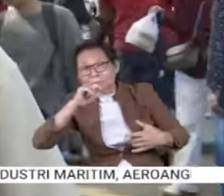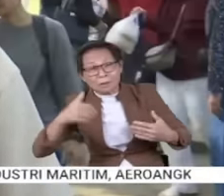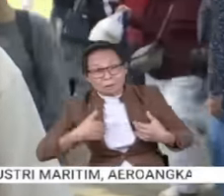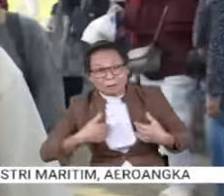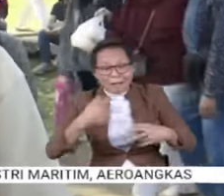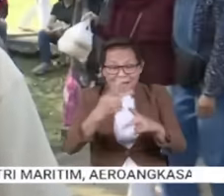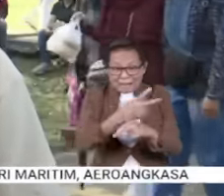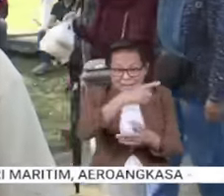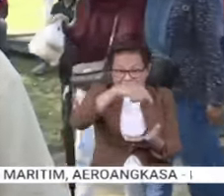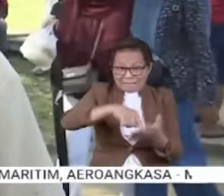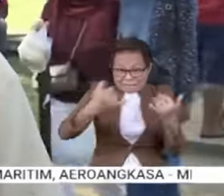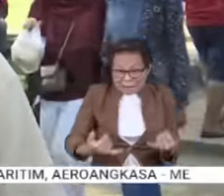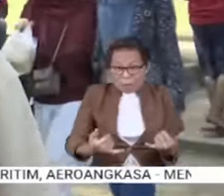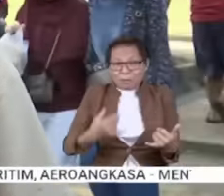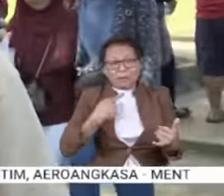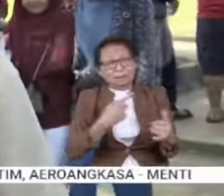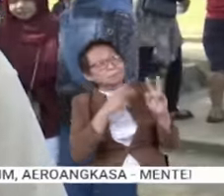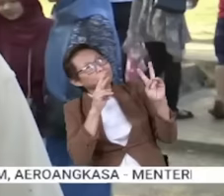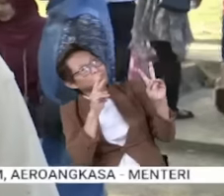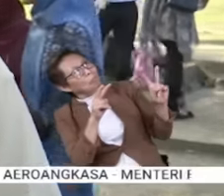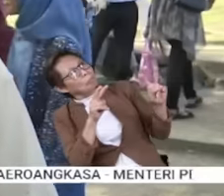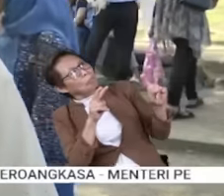kali ini